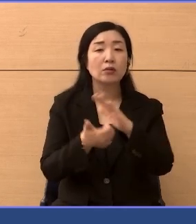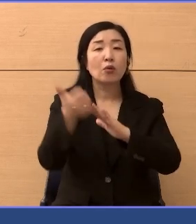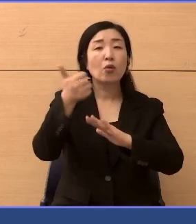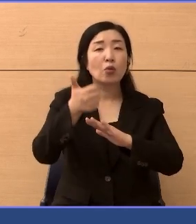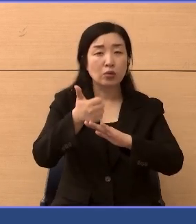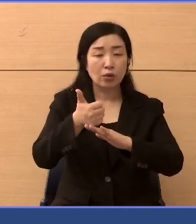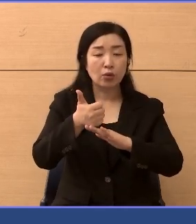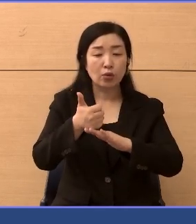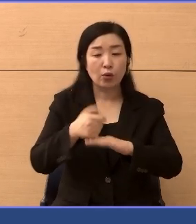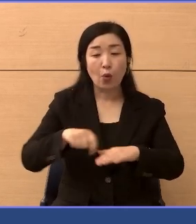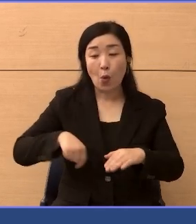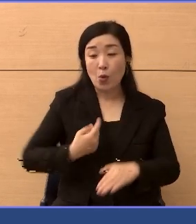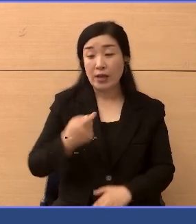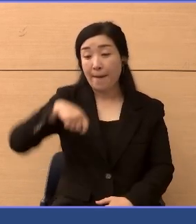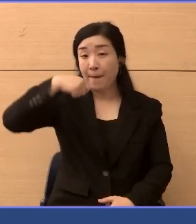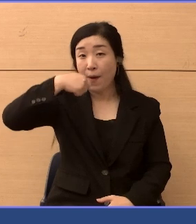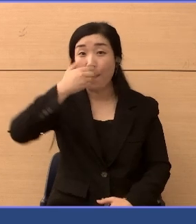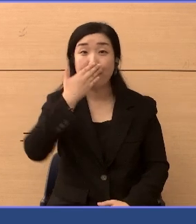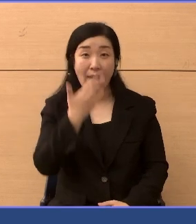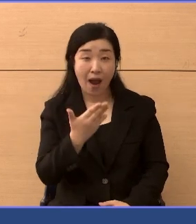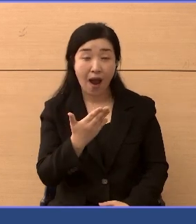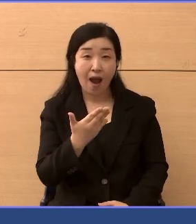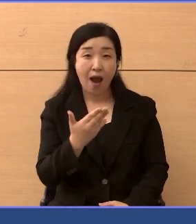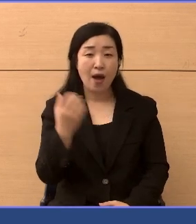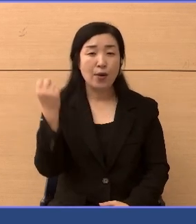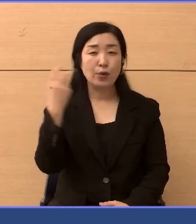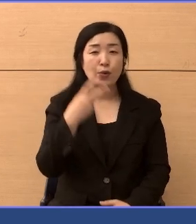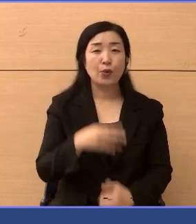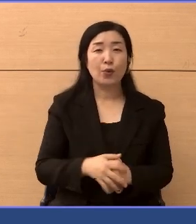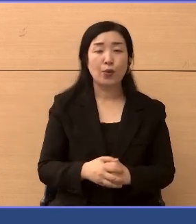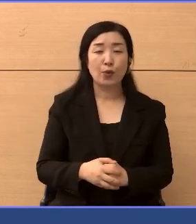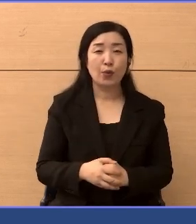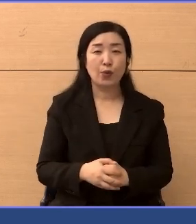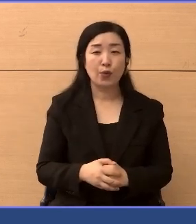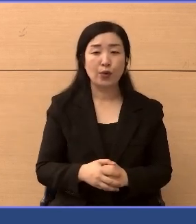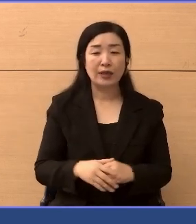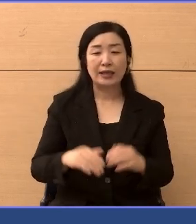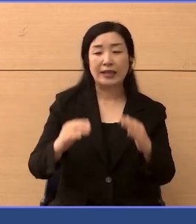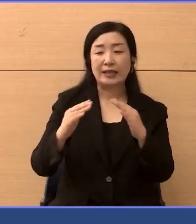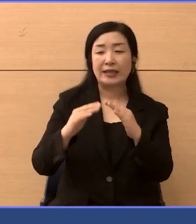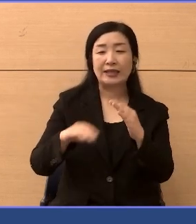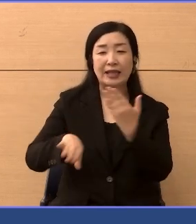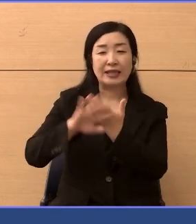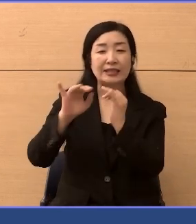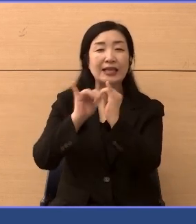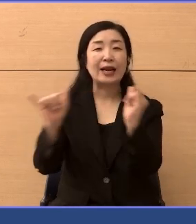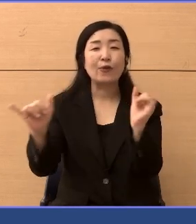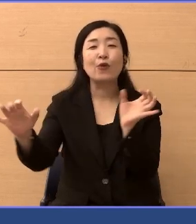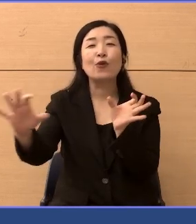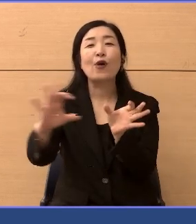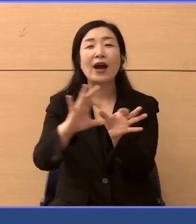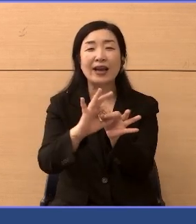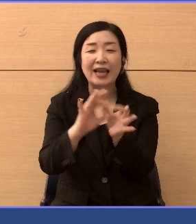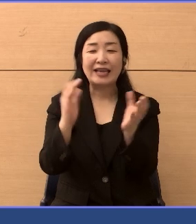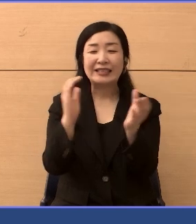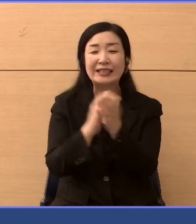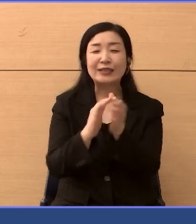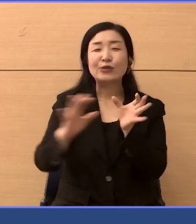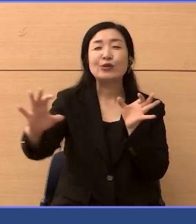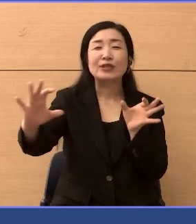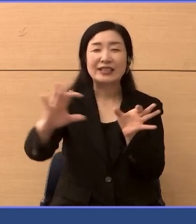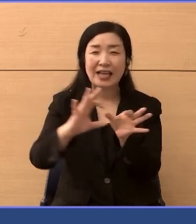성공적으로 negotiate 혼자 social 밥을 relationships 먹는다던가 with neighbors 아니면은 and 이웃과의 사회적 friends, 관계를 and 잘 engage 관리를 in 하고 meaningful 친구 and 관계를 잘